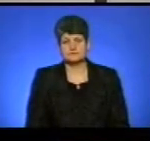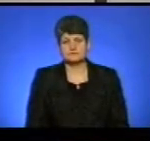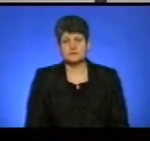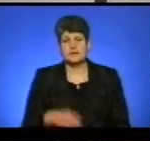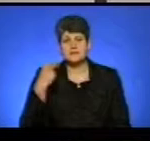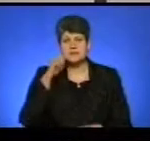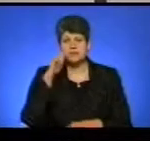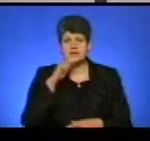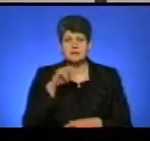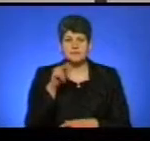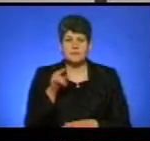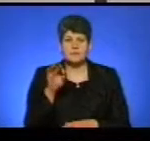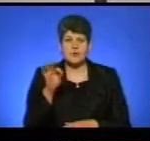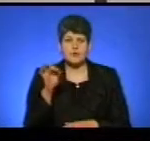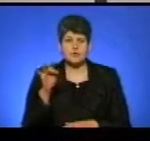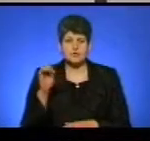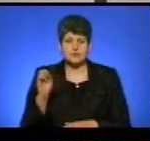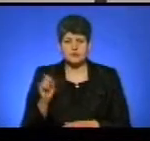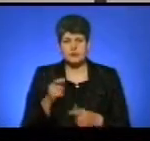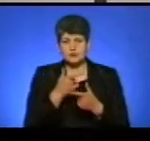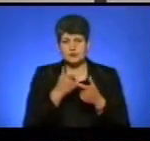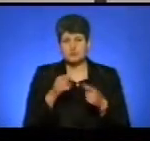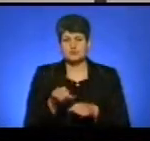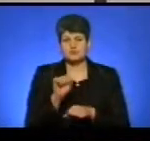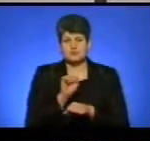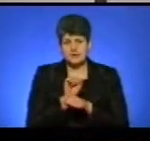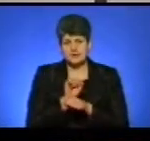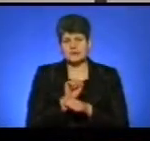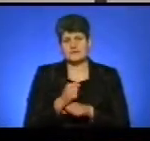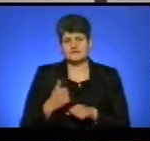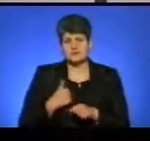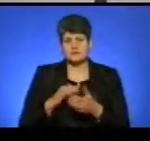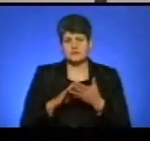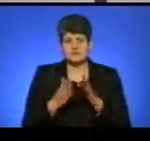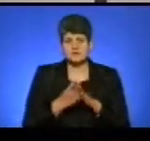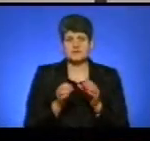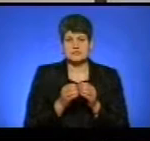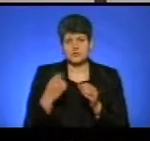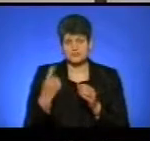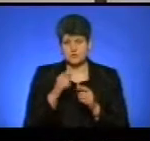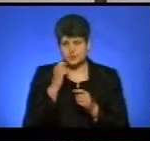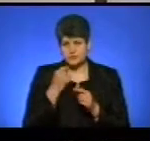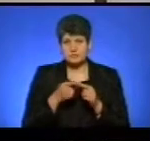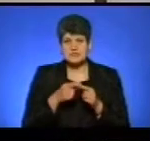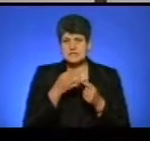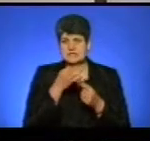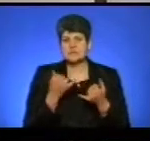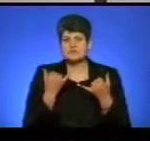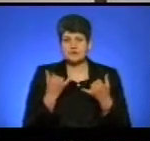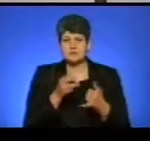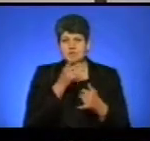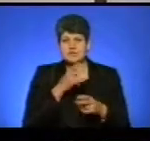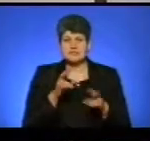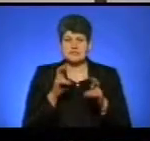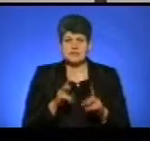Президент України Петро Порошенко оголосив про припинення воєнного стану в 10 областях України. Про це він сказав сьогодні під час